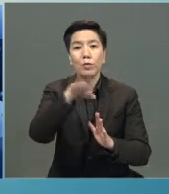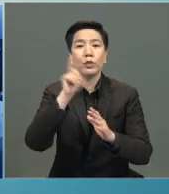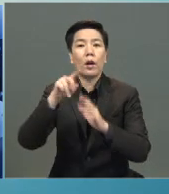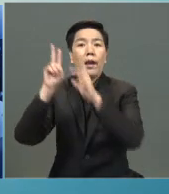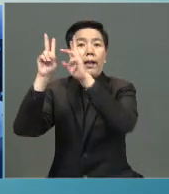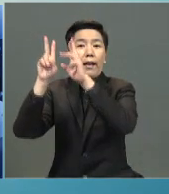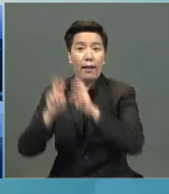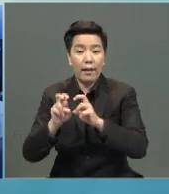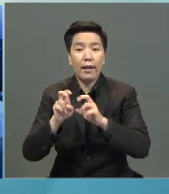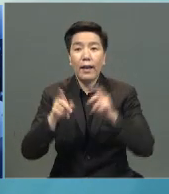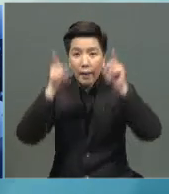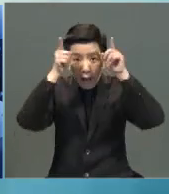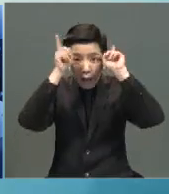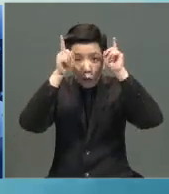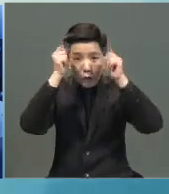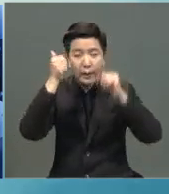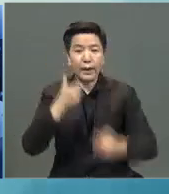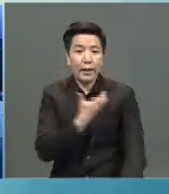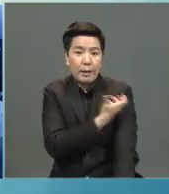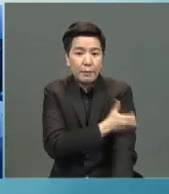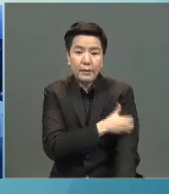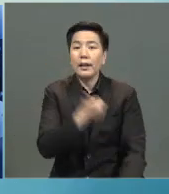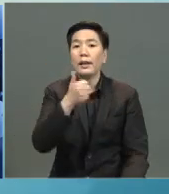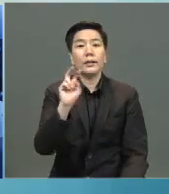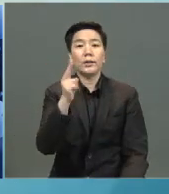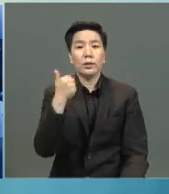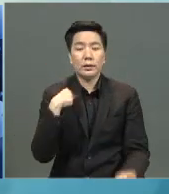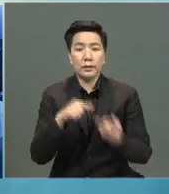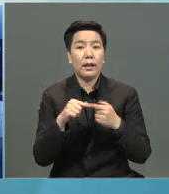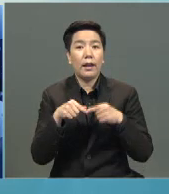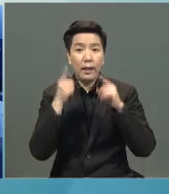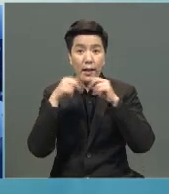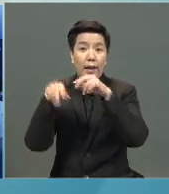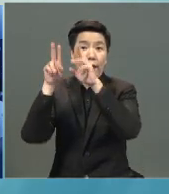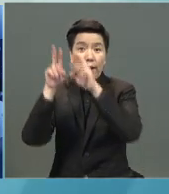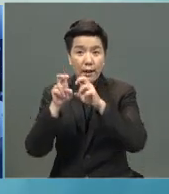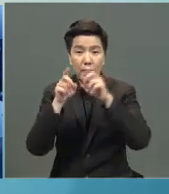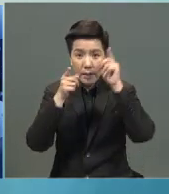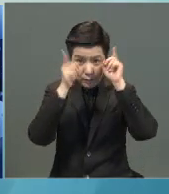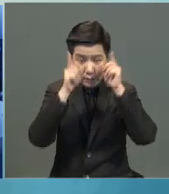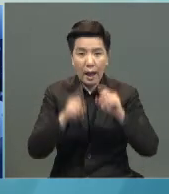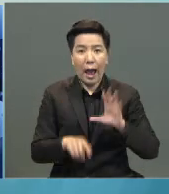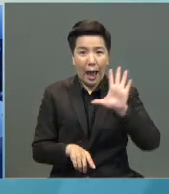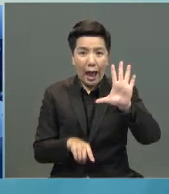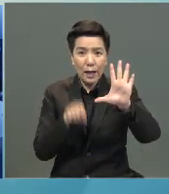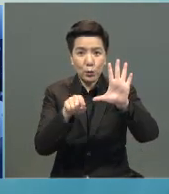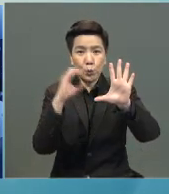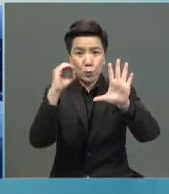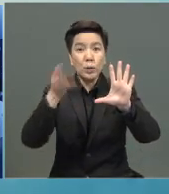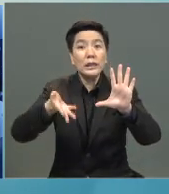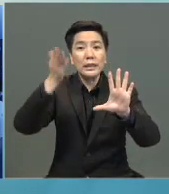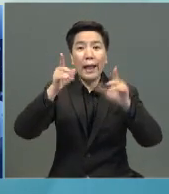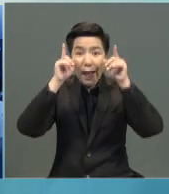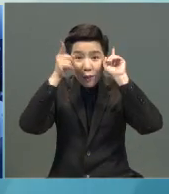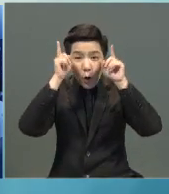นะครับที่เราเห็นชัดๆคือเรื่องของความเร็วนะครับเดี๋ยวอ่าหน้าจะมีคลิปให้ท่านประชาชนทางบ้านได้ดูนะครับว่ามันเร็วกว่าเยอะนะครับสแกนปุ๊บมันจะทำงานเลยนะครับเขานี้ตัวแอพพลิเคชั่นนะครับเราเริ่มต้นจากการดาวน์โหลดนะครับเดี๋ยวจะมีทั้งระบบAndroidและระบบ iOSนะครับตัวการดาวน์โหลดนะครับต้องเป็นAndroid Version 5.0ขึ้นไป